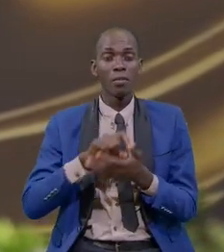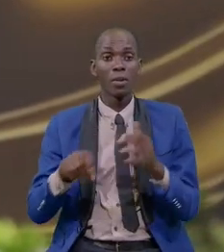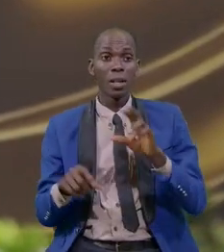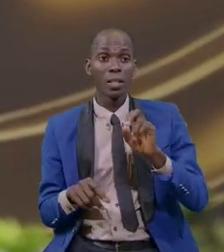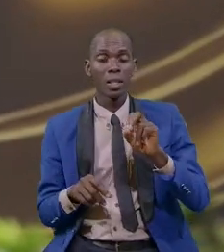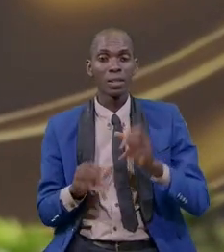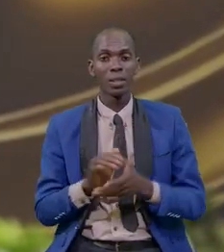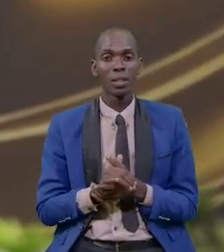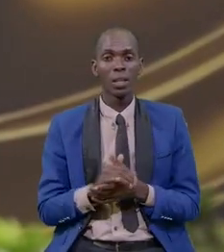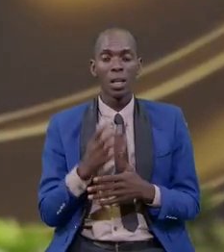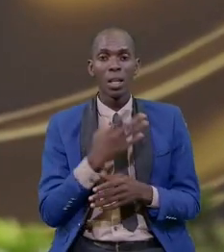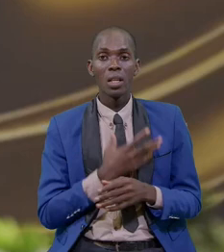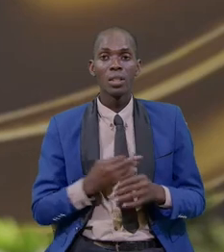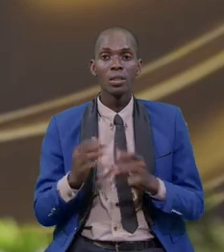30.